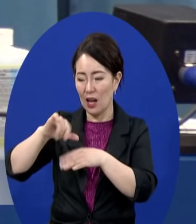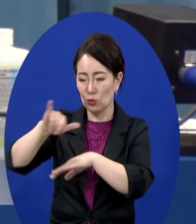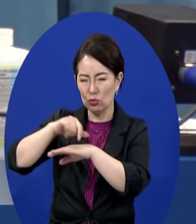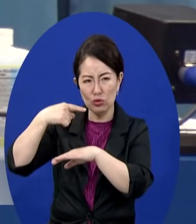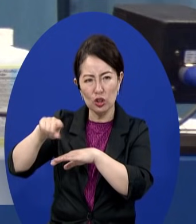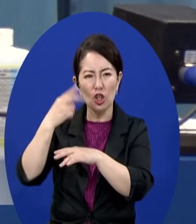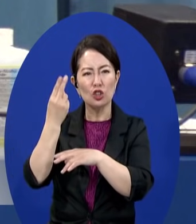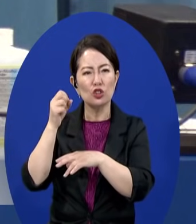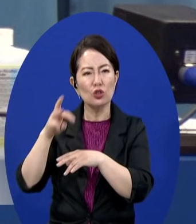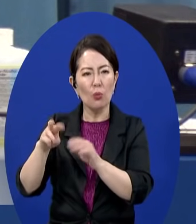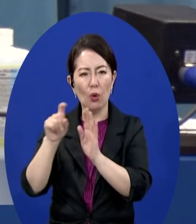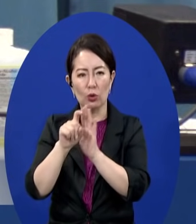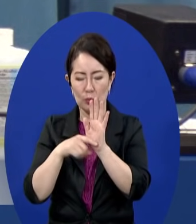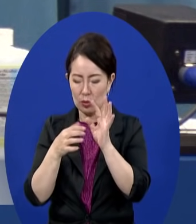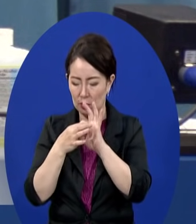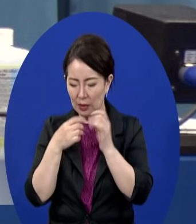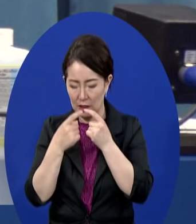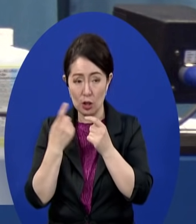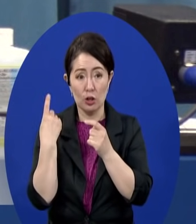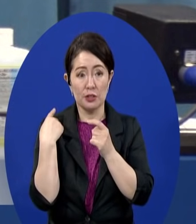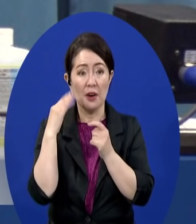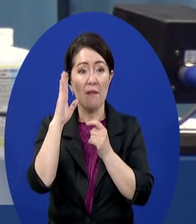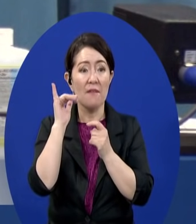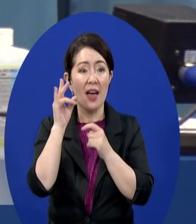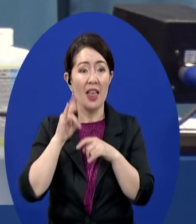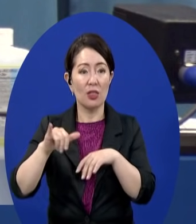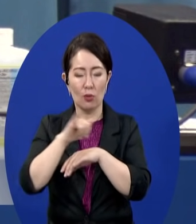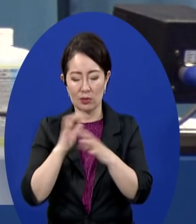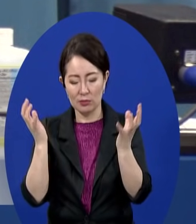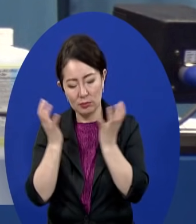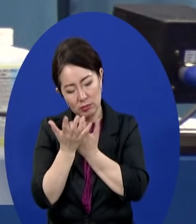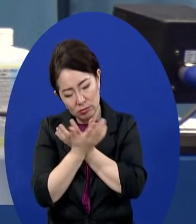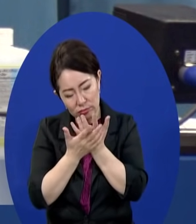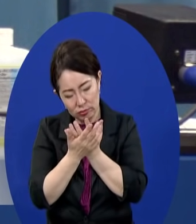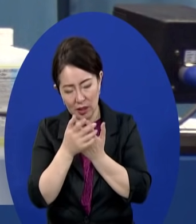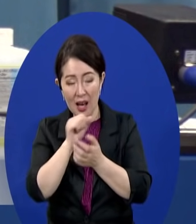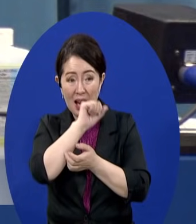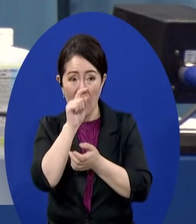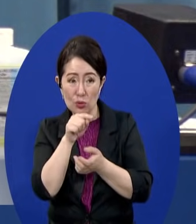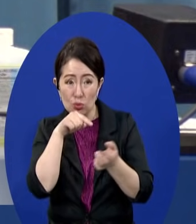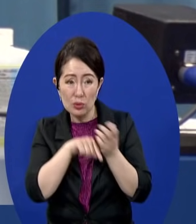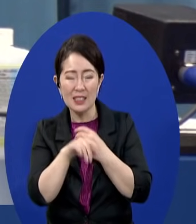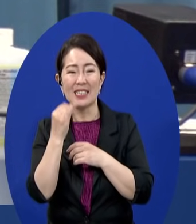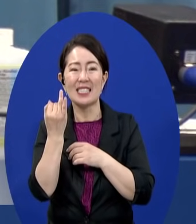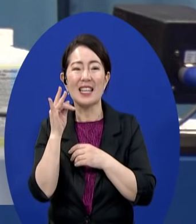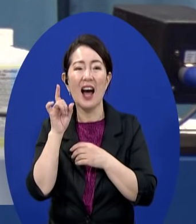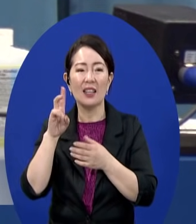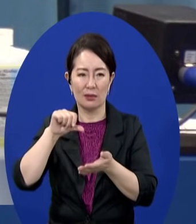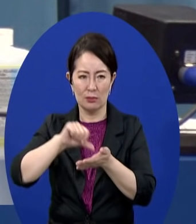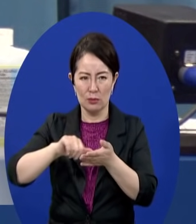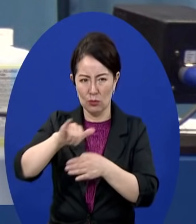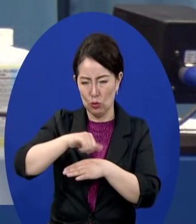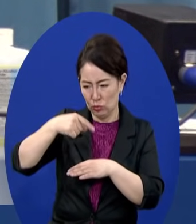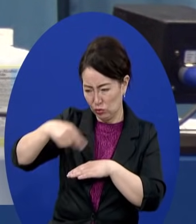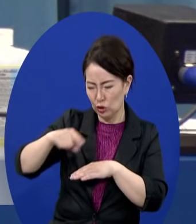юм байна. Өчигдөр Венд эхэлсэн тус уулзалтын хилэлцэх асуудлын гол сэдвүүдийн нэг бол Ираны цөмийн хөгжлийн талаарх